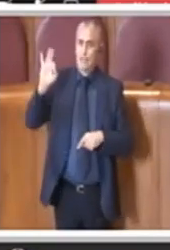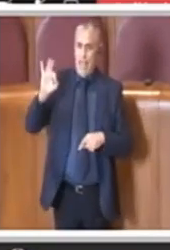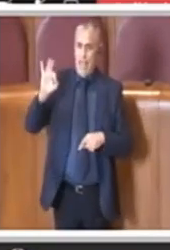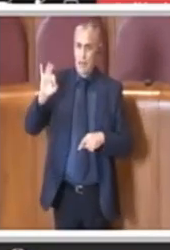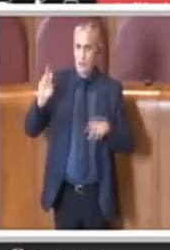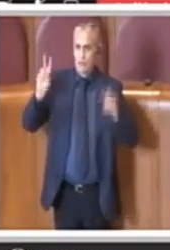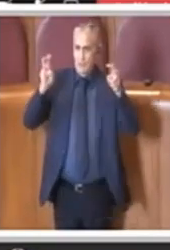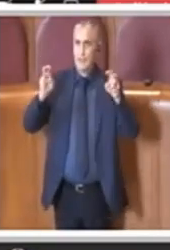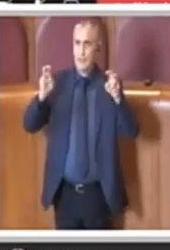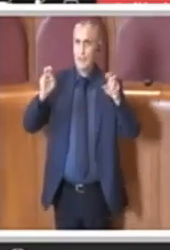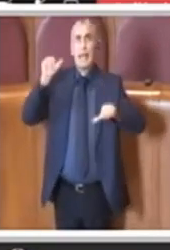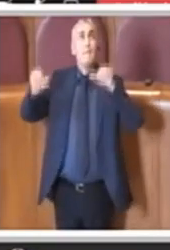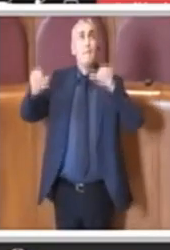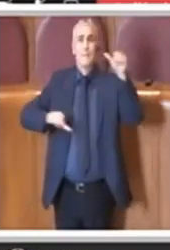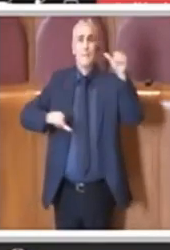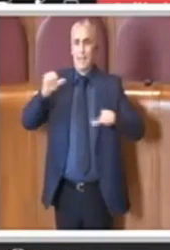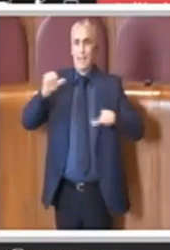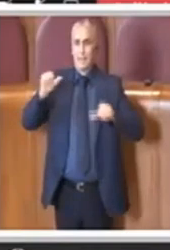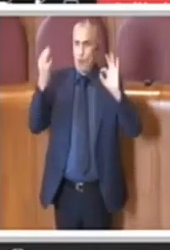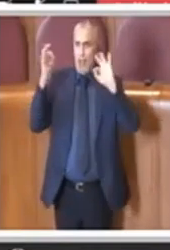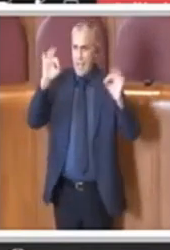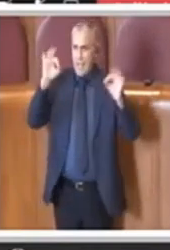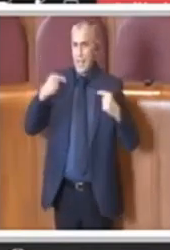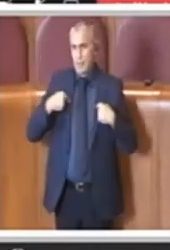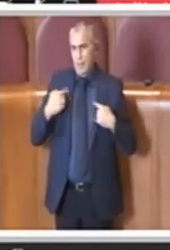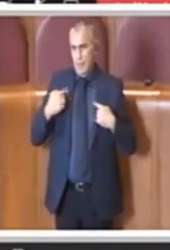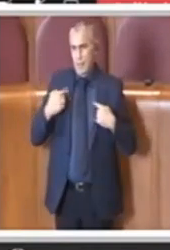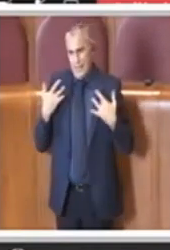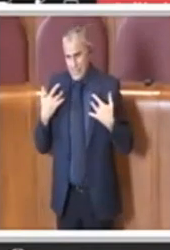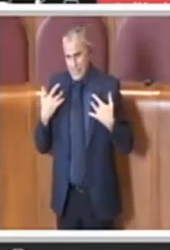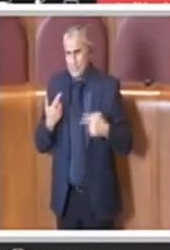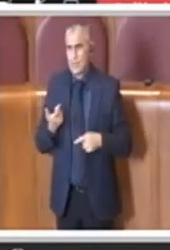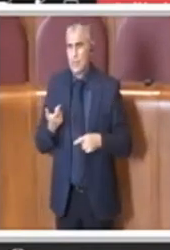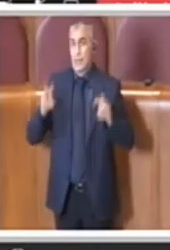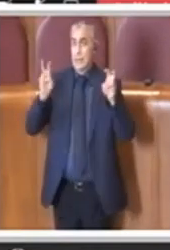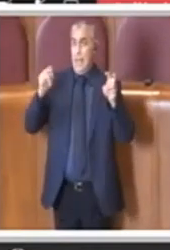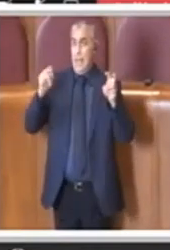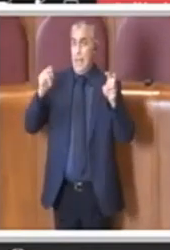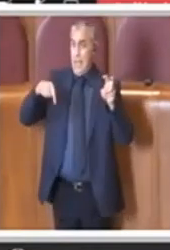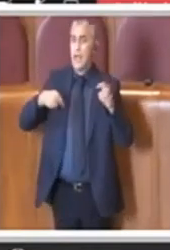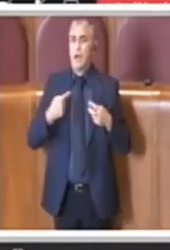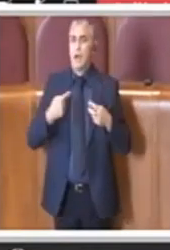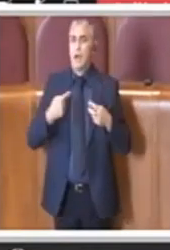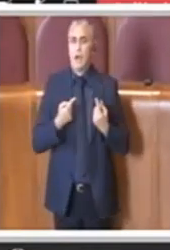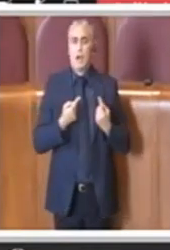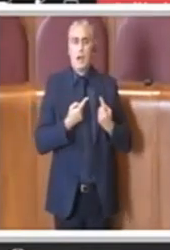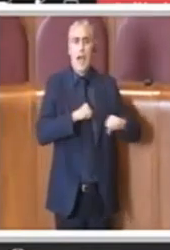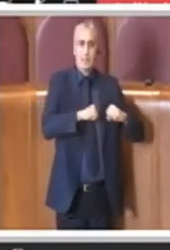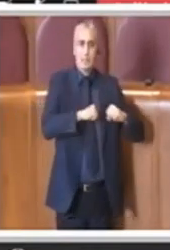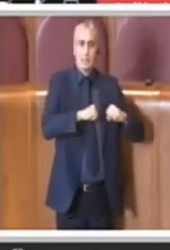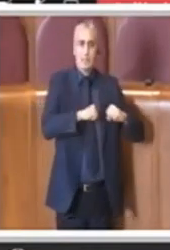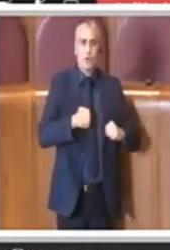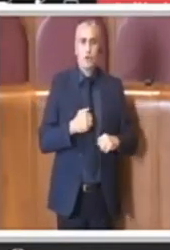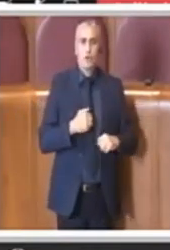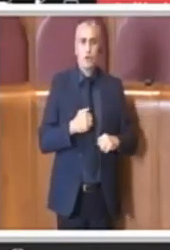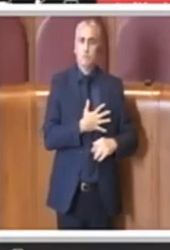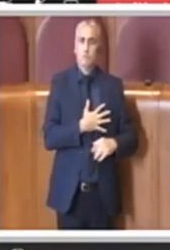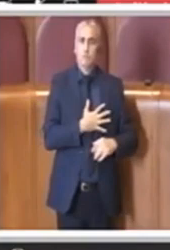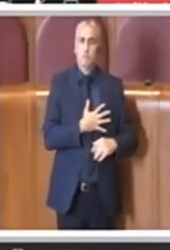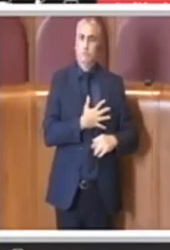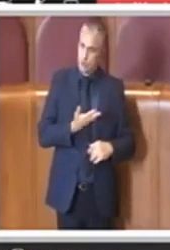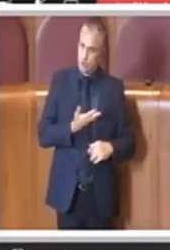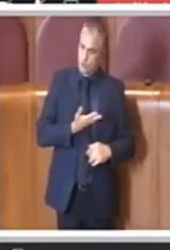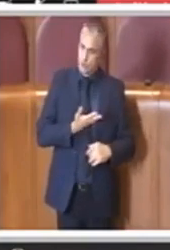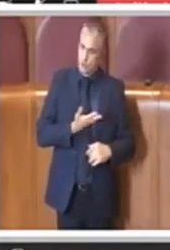questa amministrazione sente molto, visto che ha presentato un atto importante,